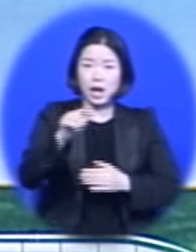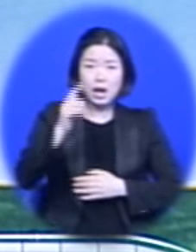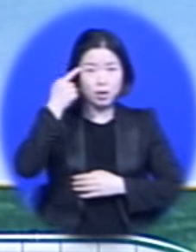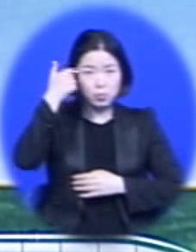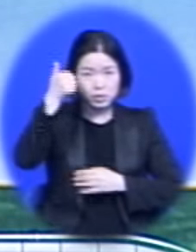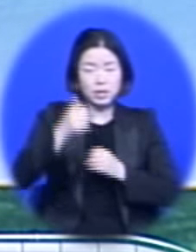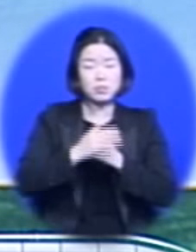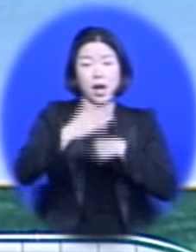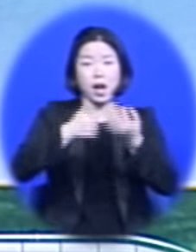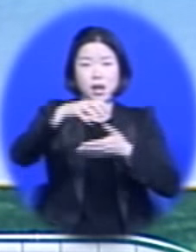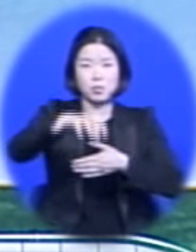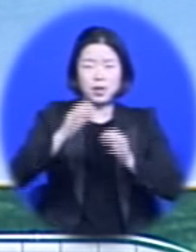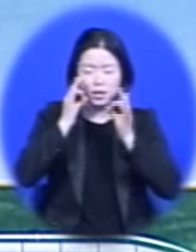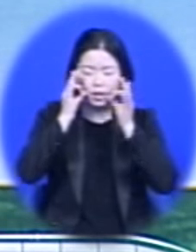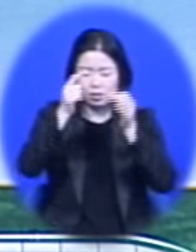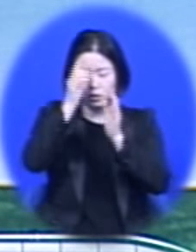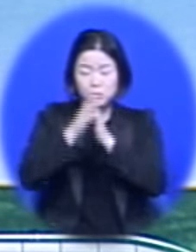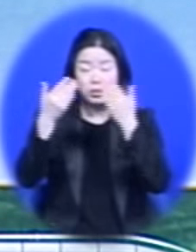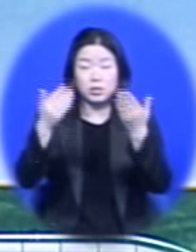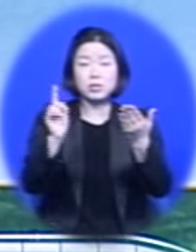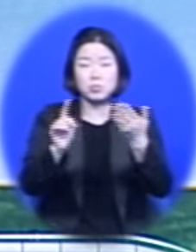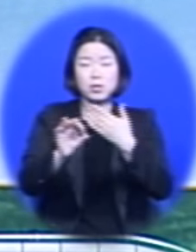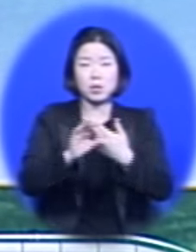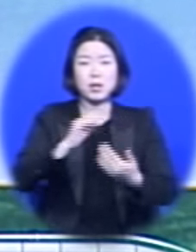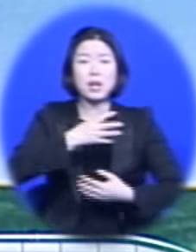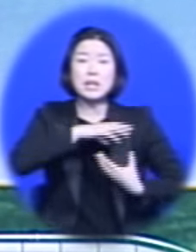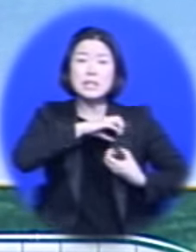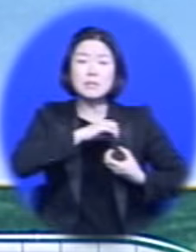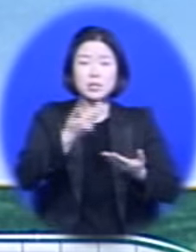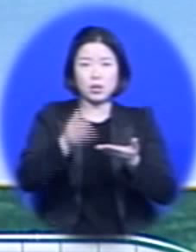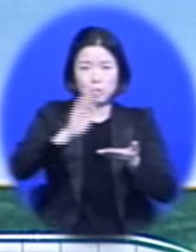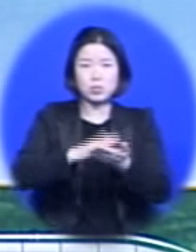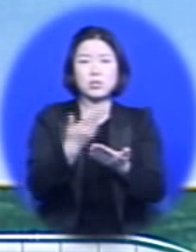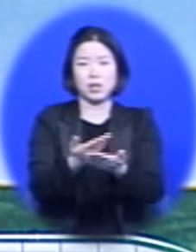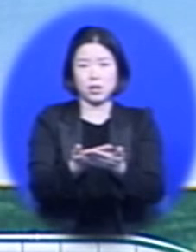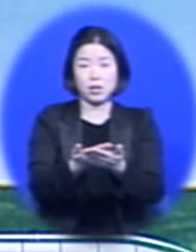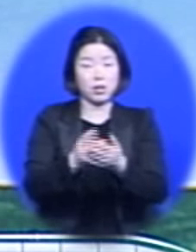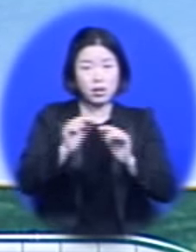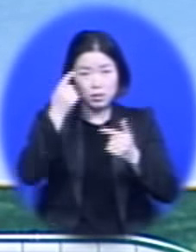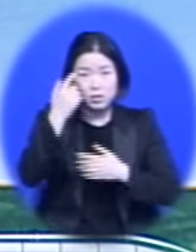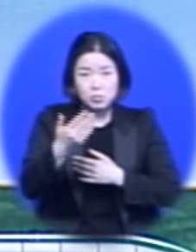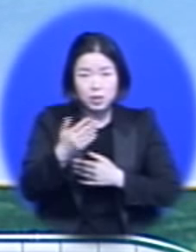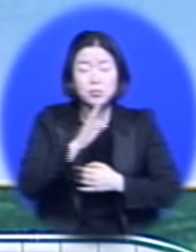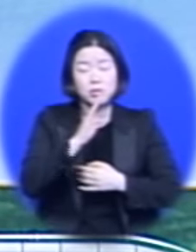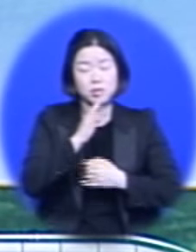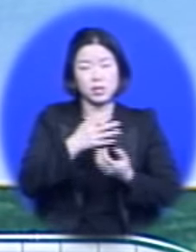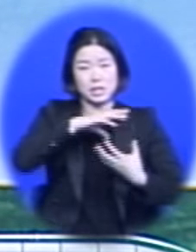목사님이 하나님 앞에 간절히 기도한 것은 심장을 고쳐달라는 것이었어요. 그렇지 않았겠어요? 심장을